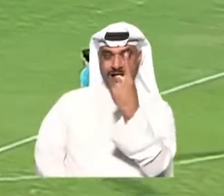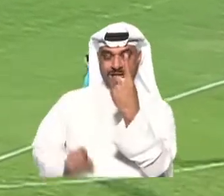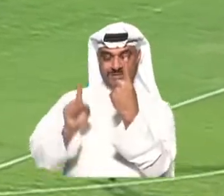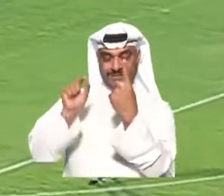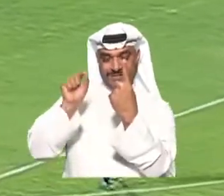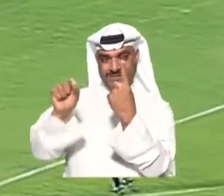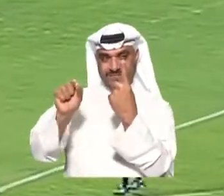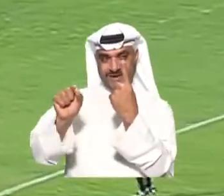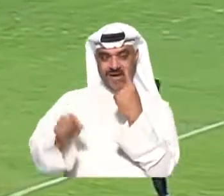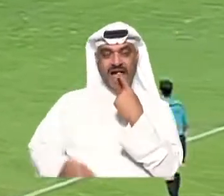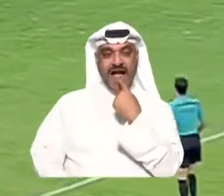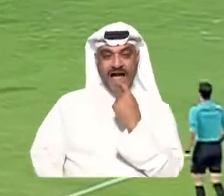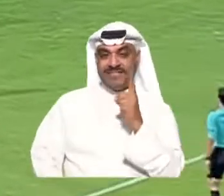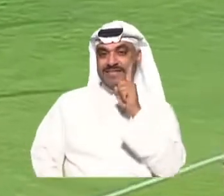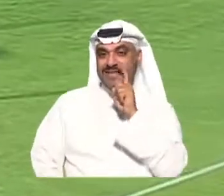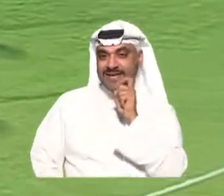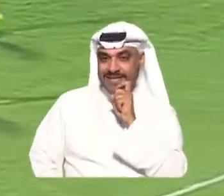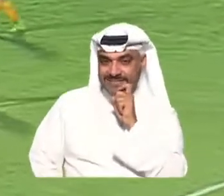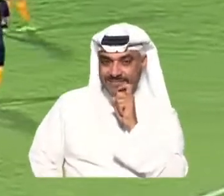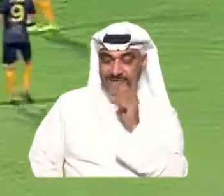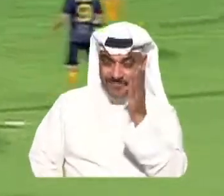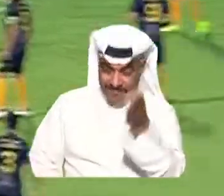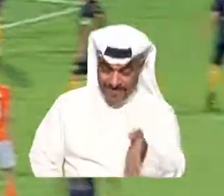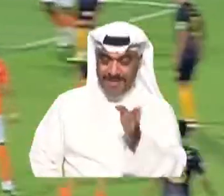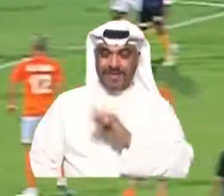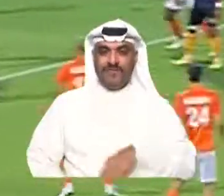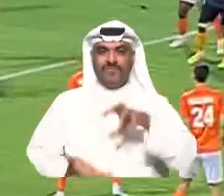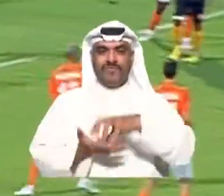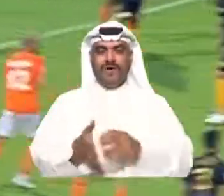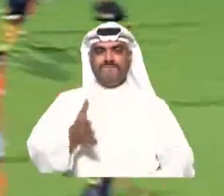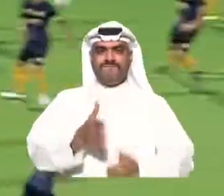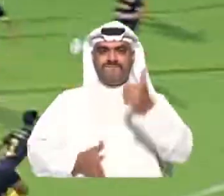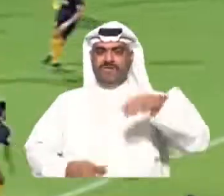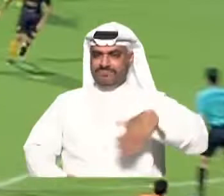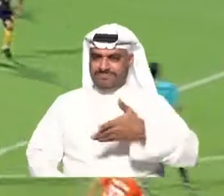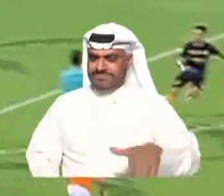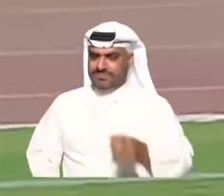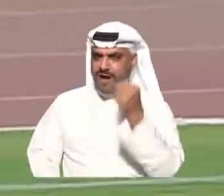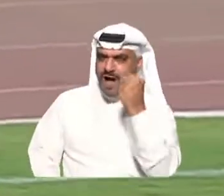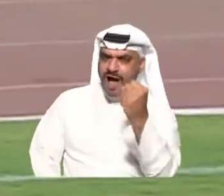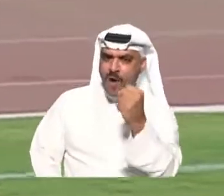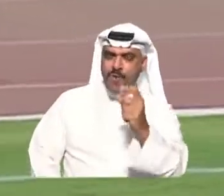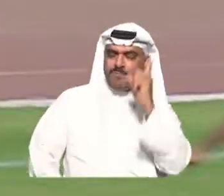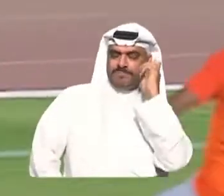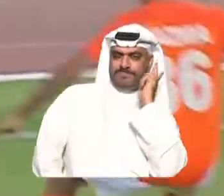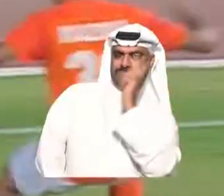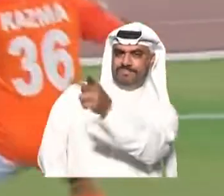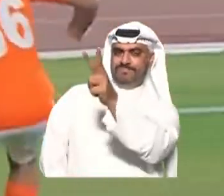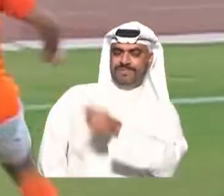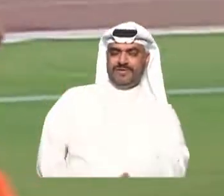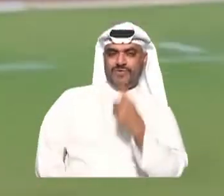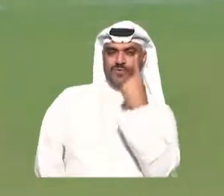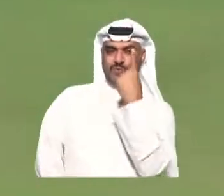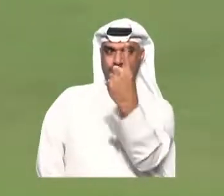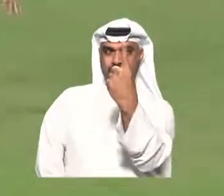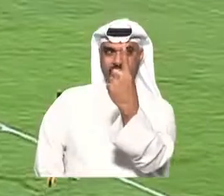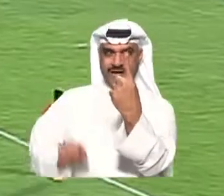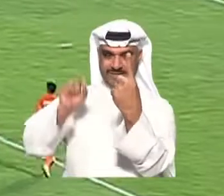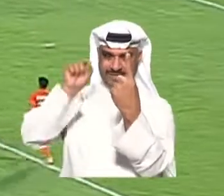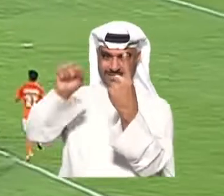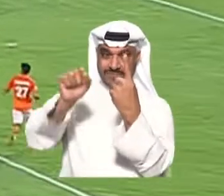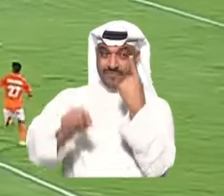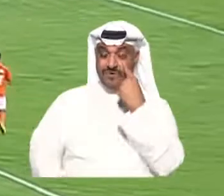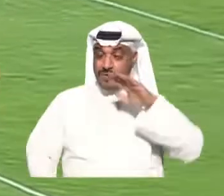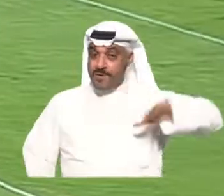وكاظمة على استاد الصداقة والسلام. الأصفر قدم المطلوب وتقدم على كاظمة بهدف حمل أمضاء نجم